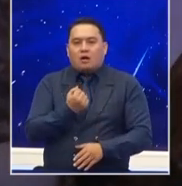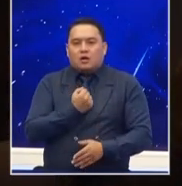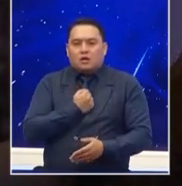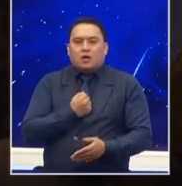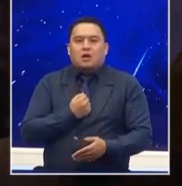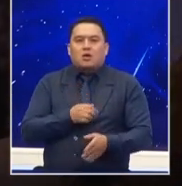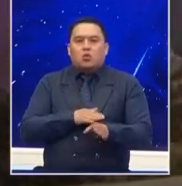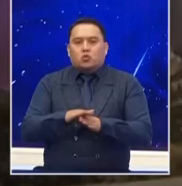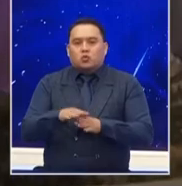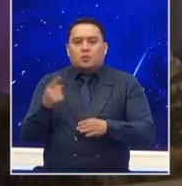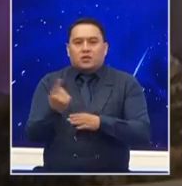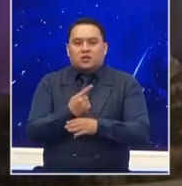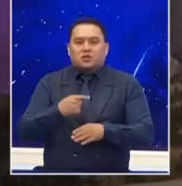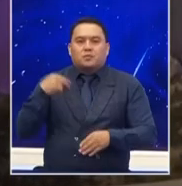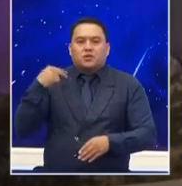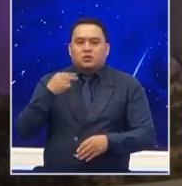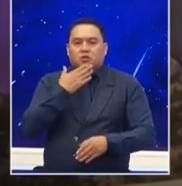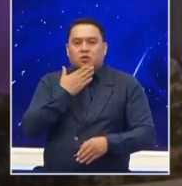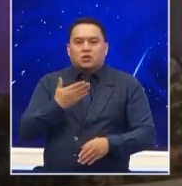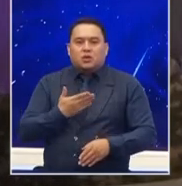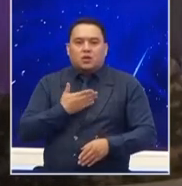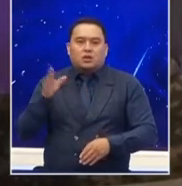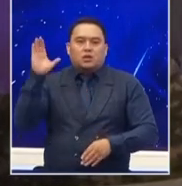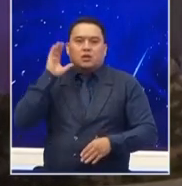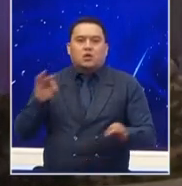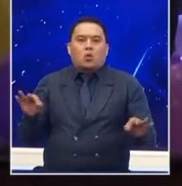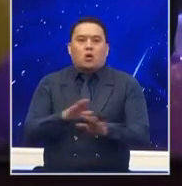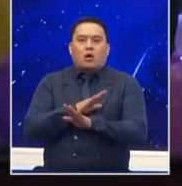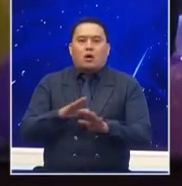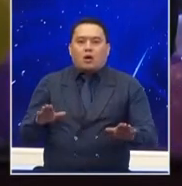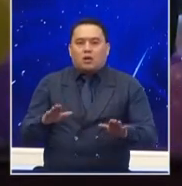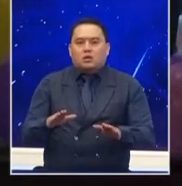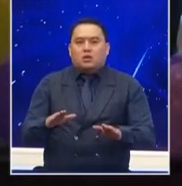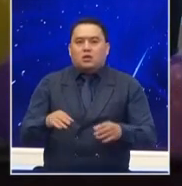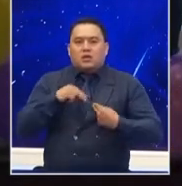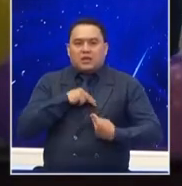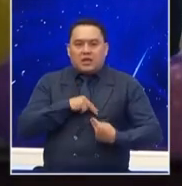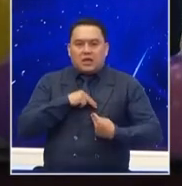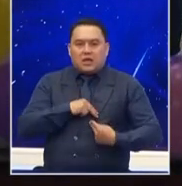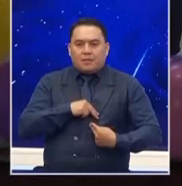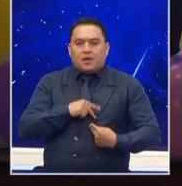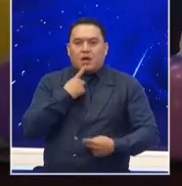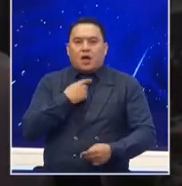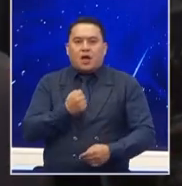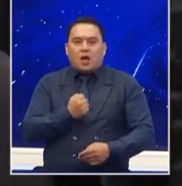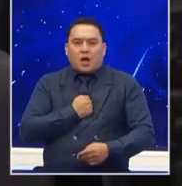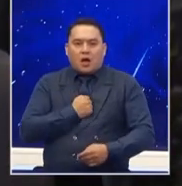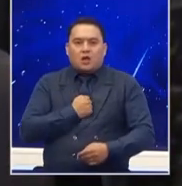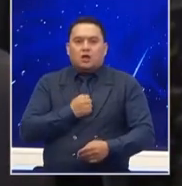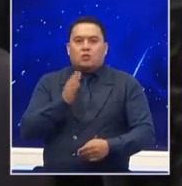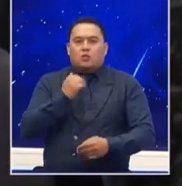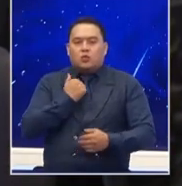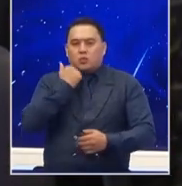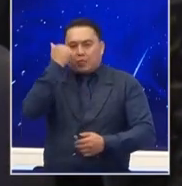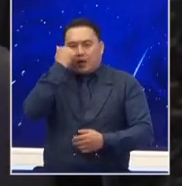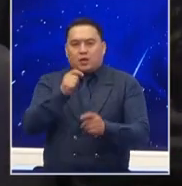патриоттық әндерден бөлек тұңғыш президент сүйіп тыңдайтын өлеңдер шырқалды. Кеш соңында ерен еңбегімен еленген әскери қызметкерлер алғыс хат